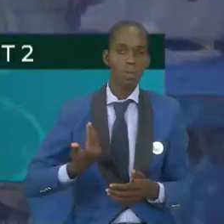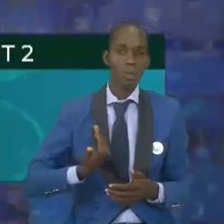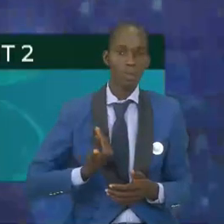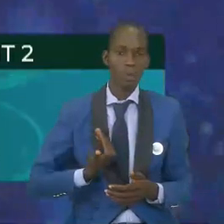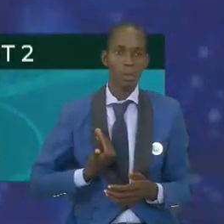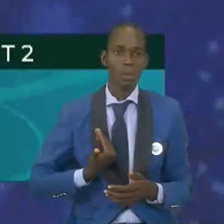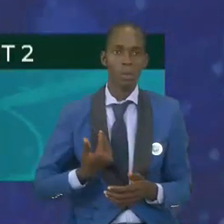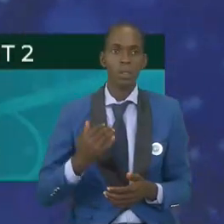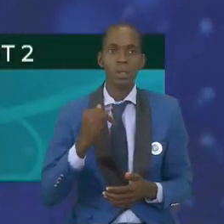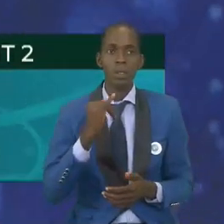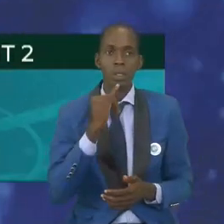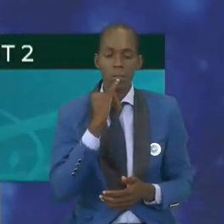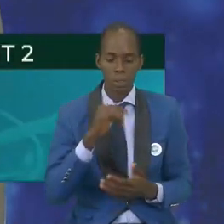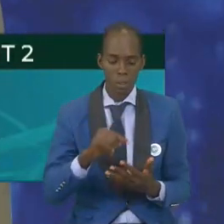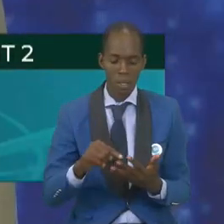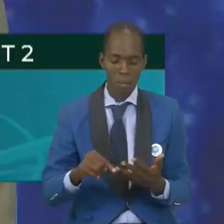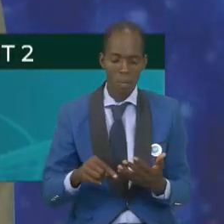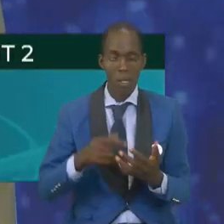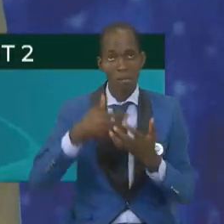verset 4,